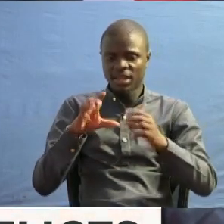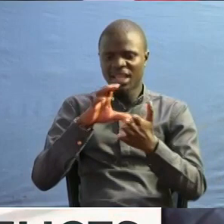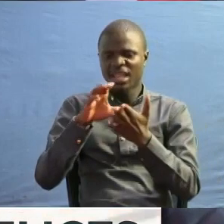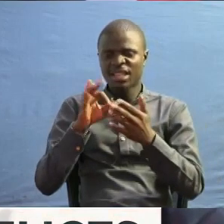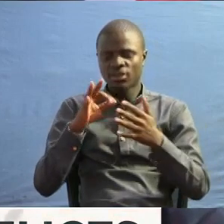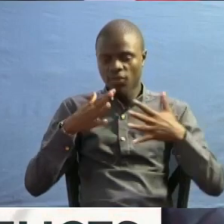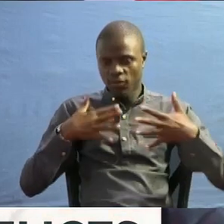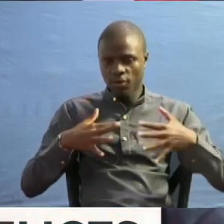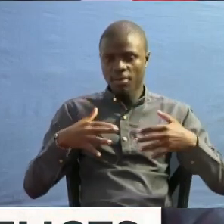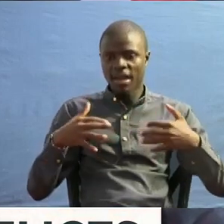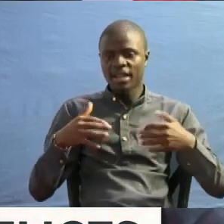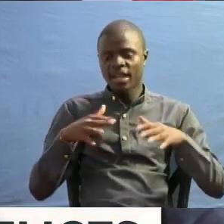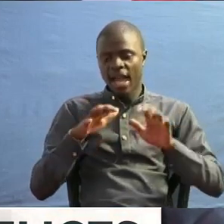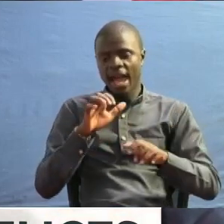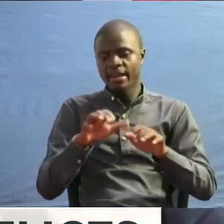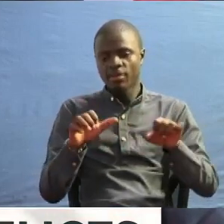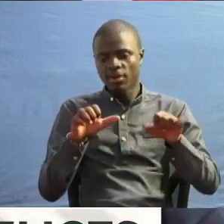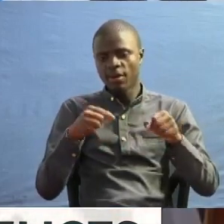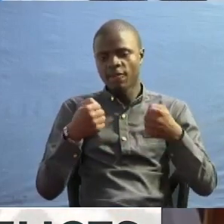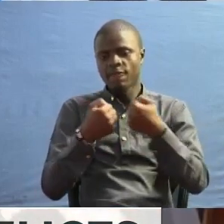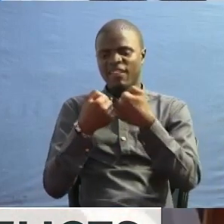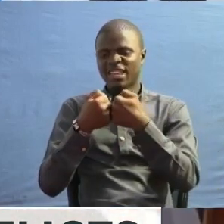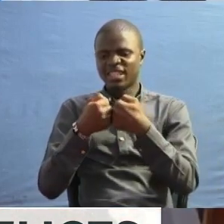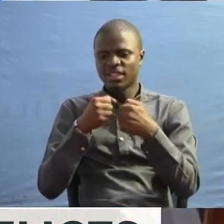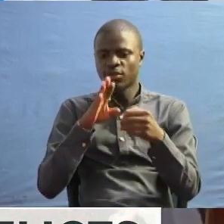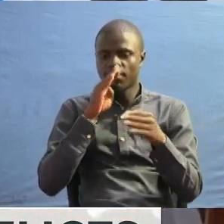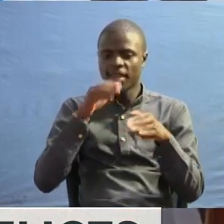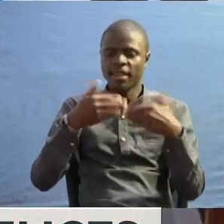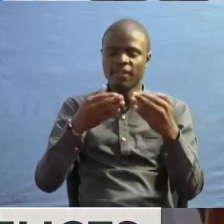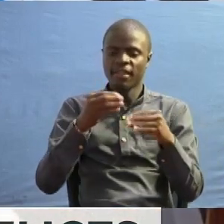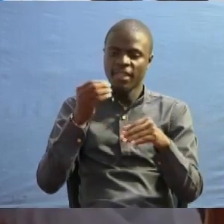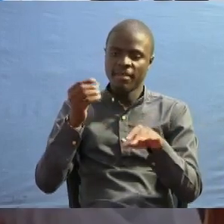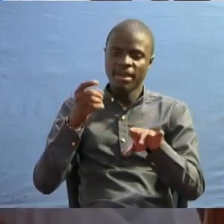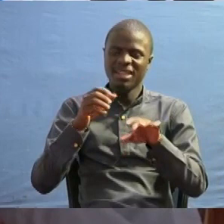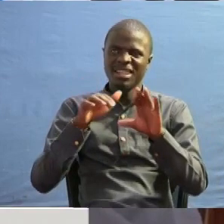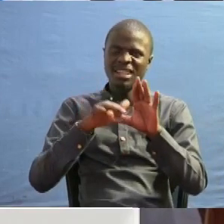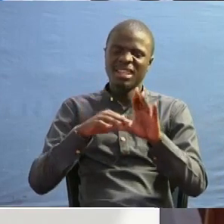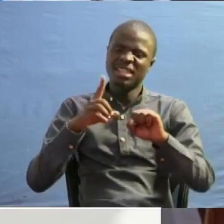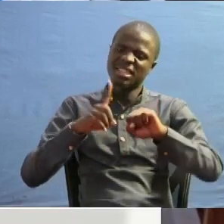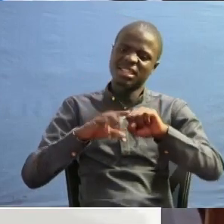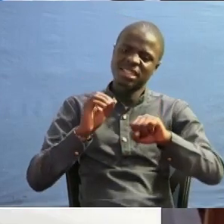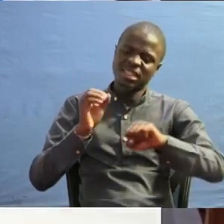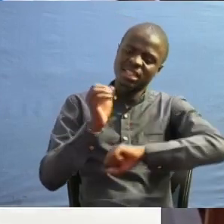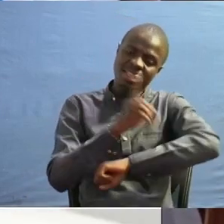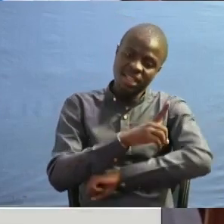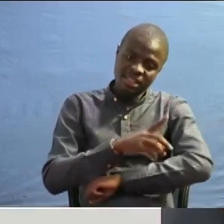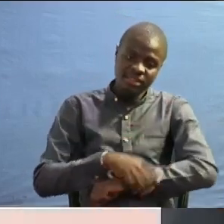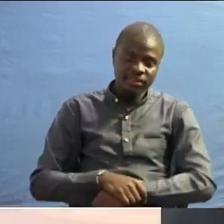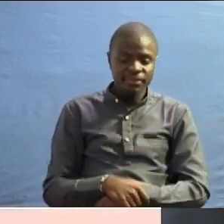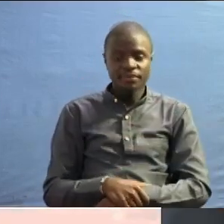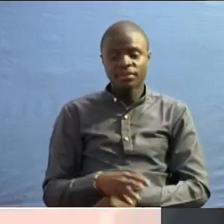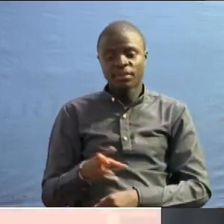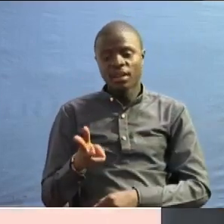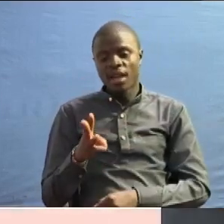human wildlife conflict shall receive their compensation within 60 days, a trend to continue in future.